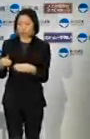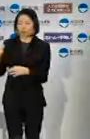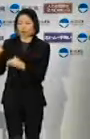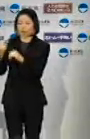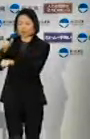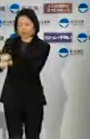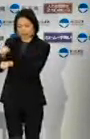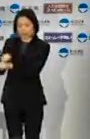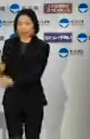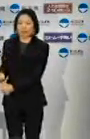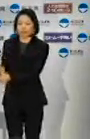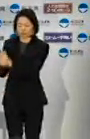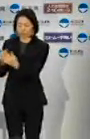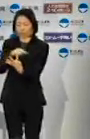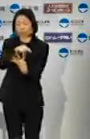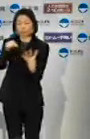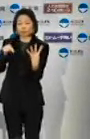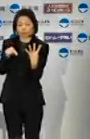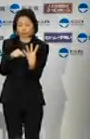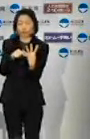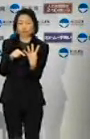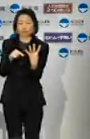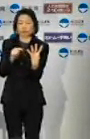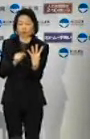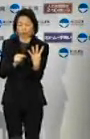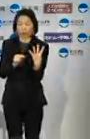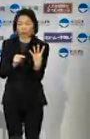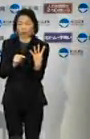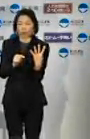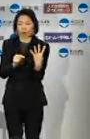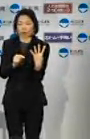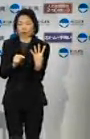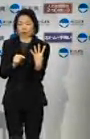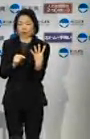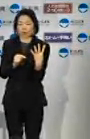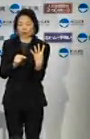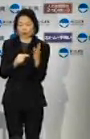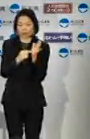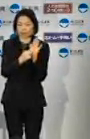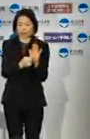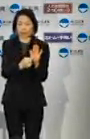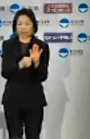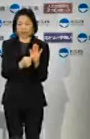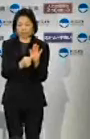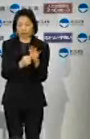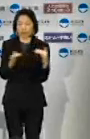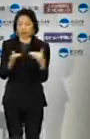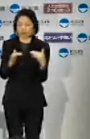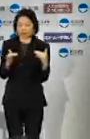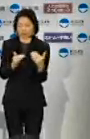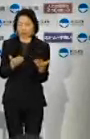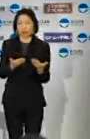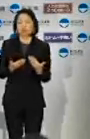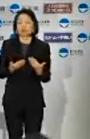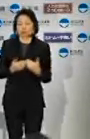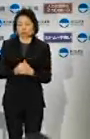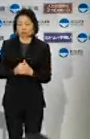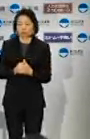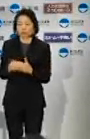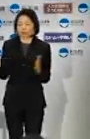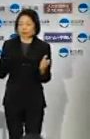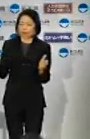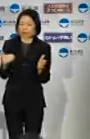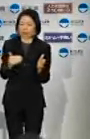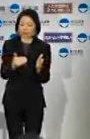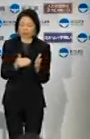きなこう柱をですね、立ててきていると、いただいているというふうに思っております。まあ、最